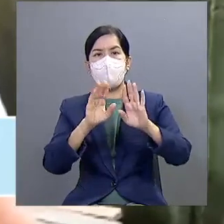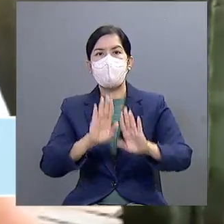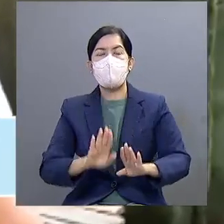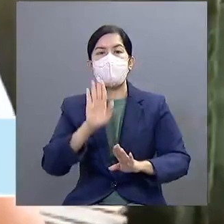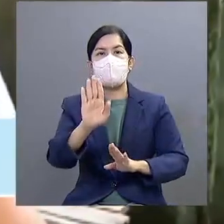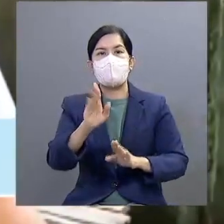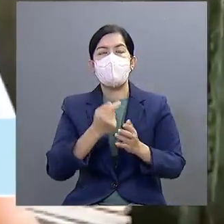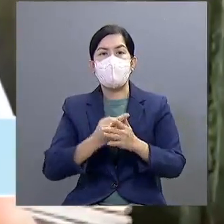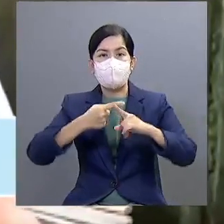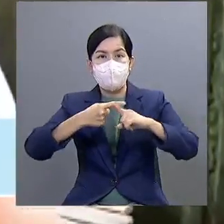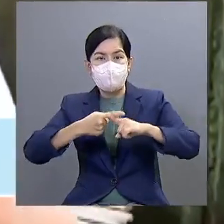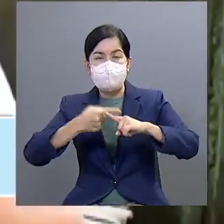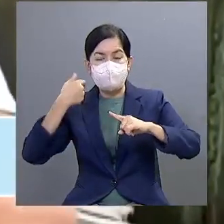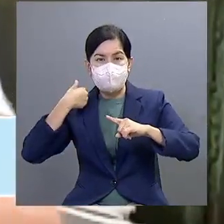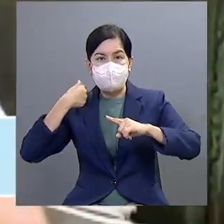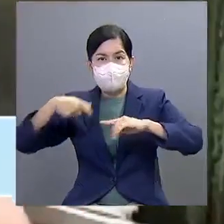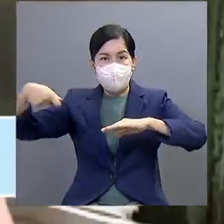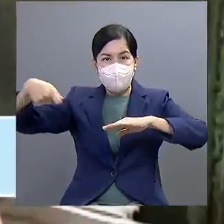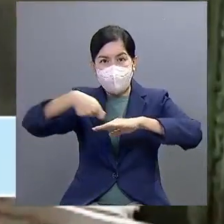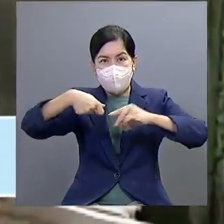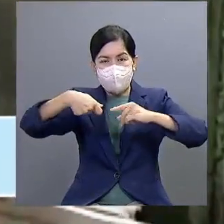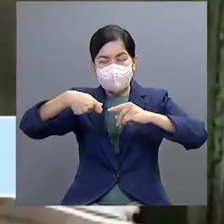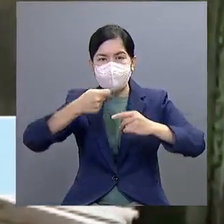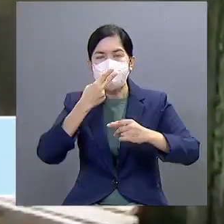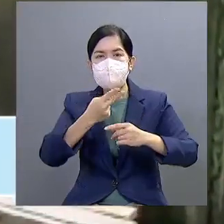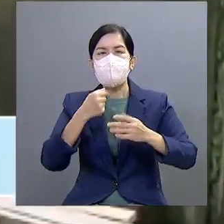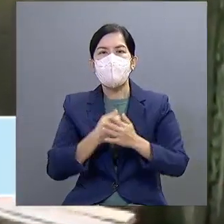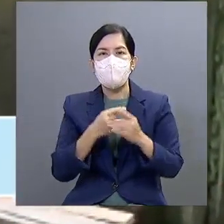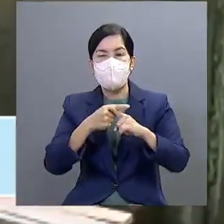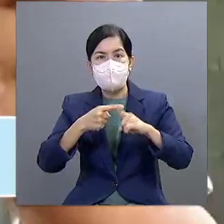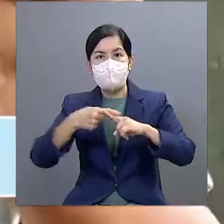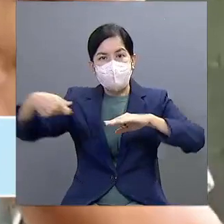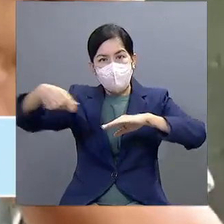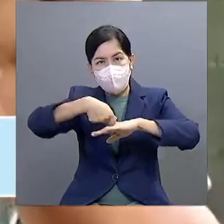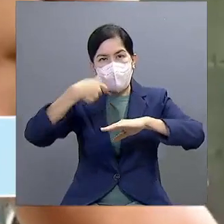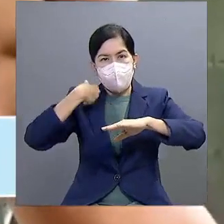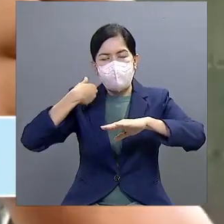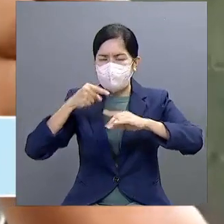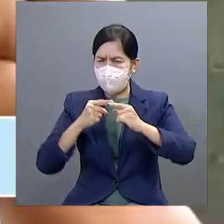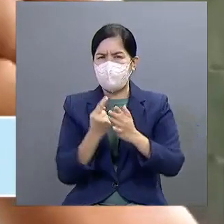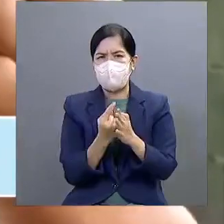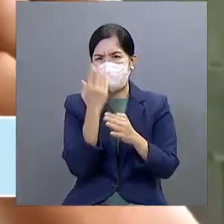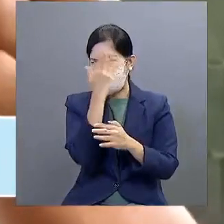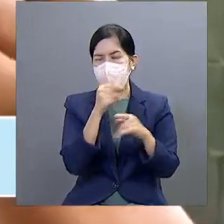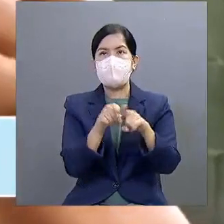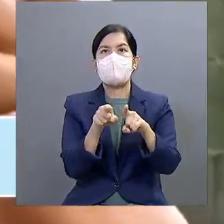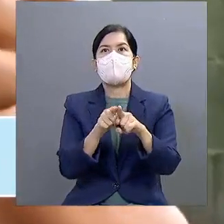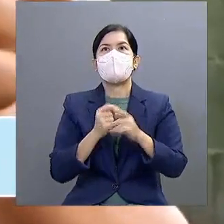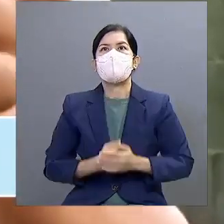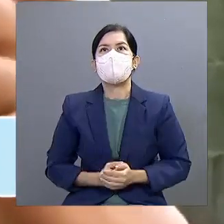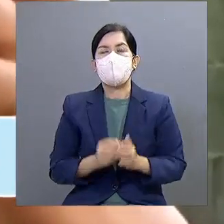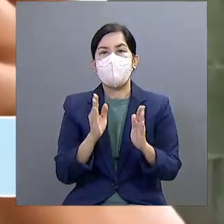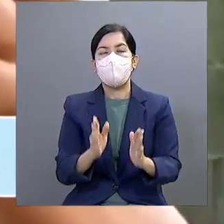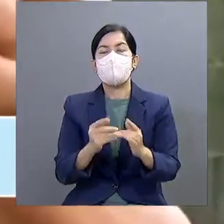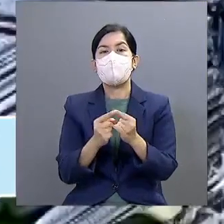จ๊ะ ซึ่งแน่นอนว่ายอดสั่งเนี่ยก็มีจำนวนเพิ่มมากขึ้นลูกค้าเนี่ยมากถึง40รายตอน